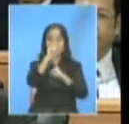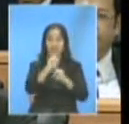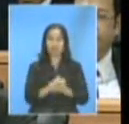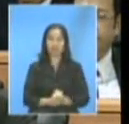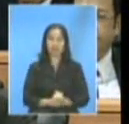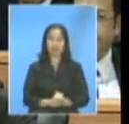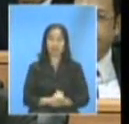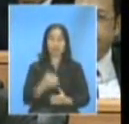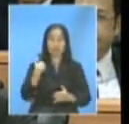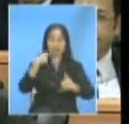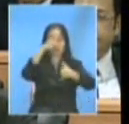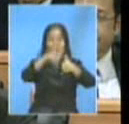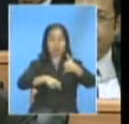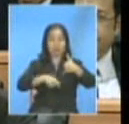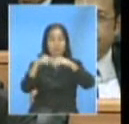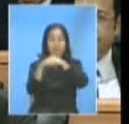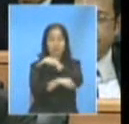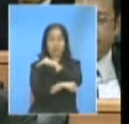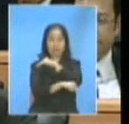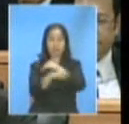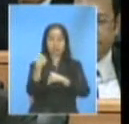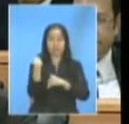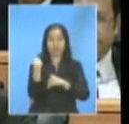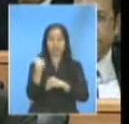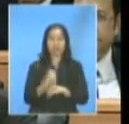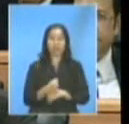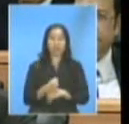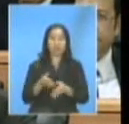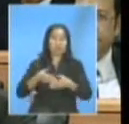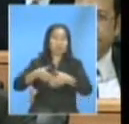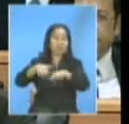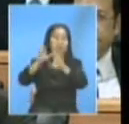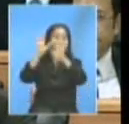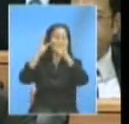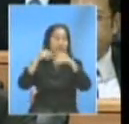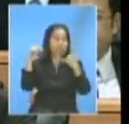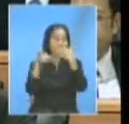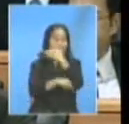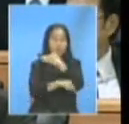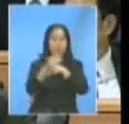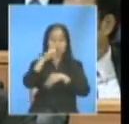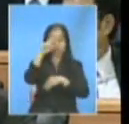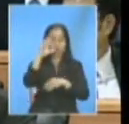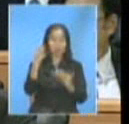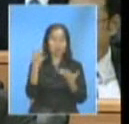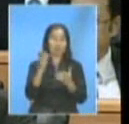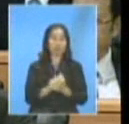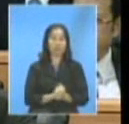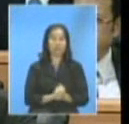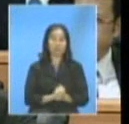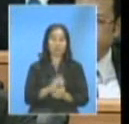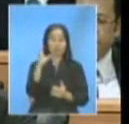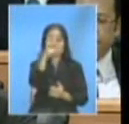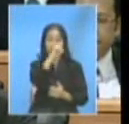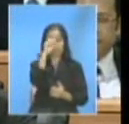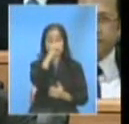านมีพฤติกรรมช่อฉนทุจริตปล่อยปะละเลยให้มีการทุจริตจงใจปกปิดข้อมูล